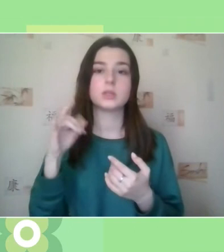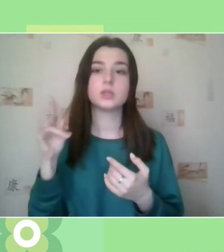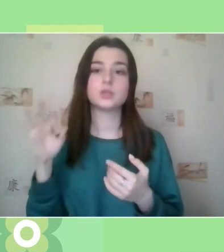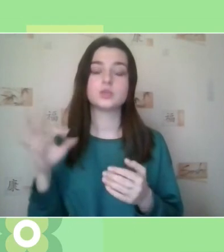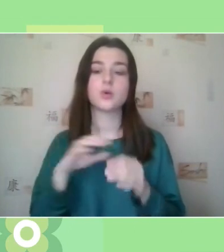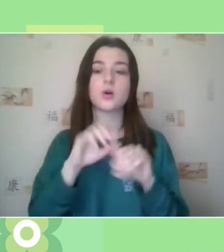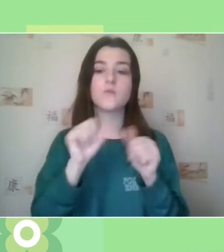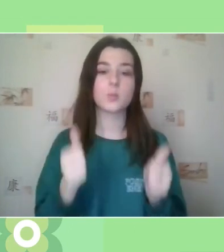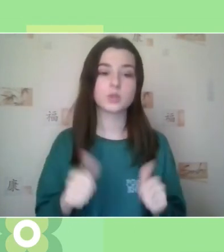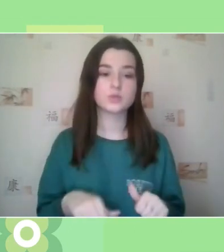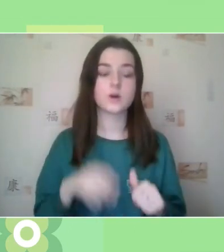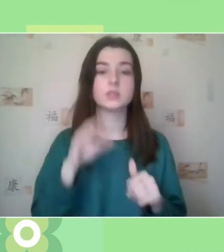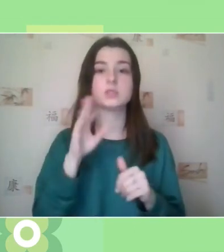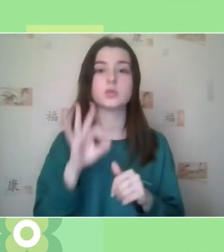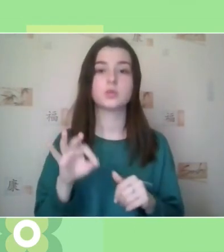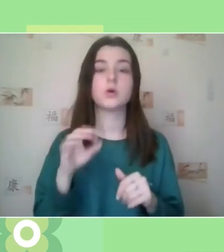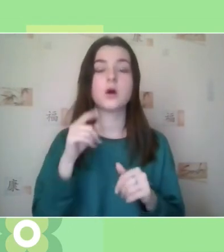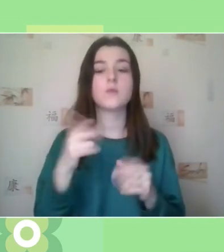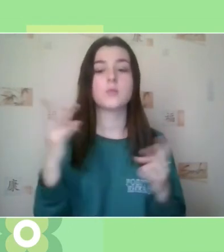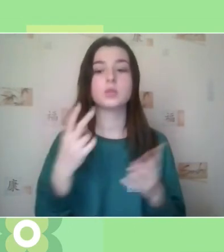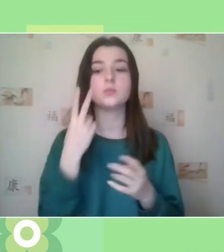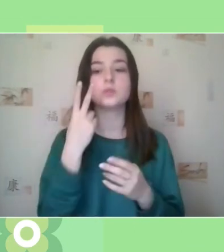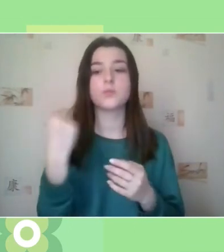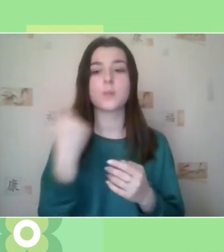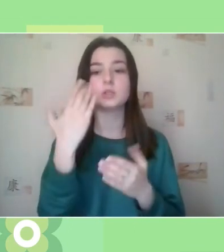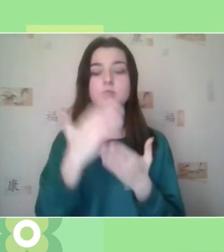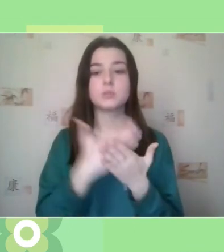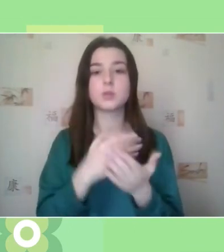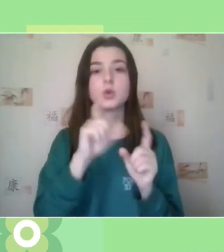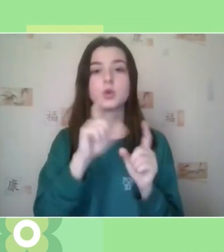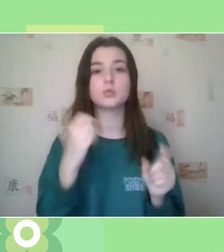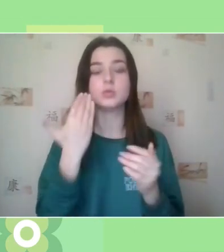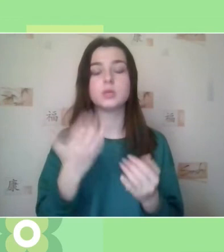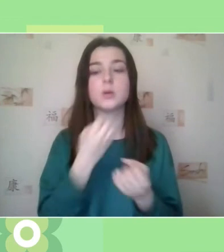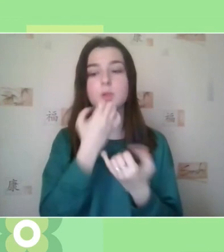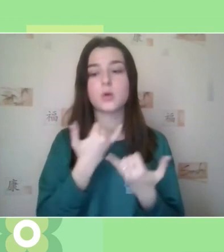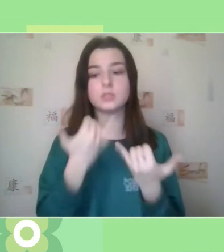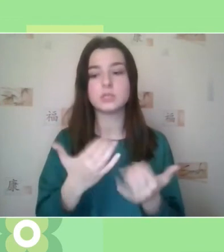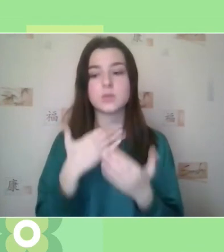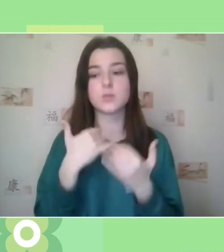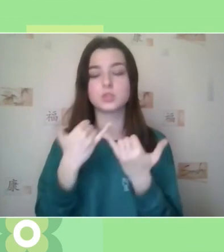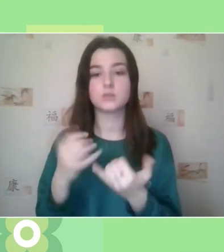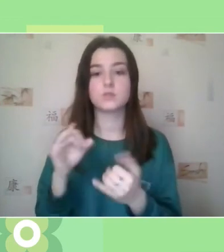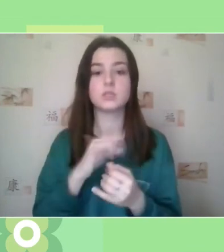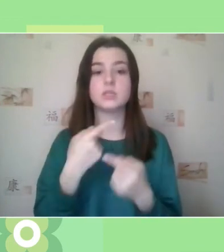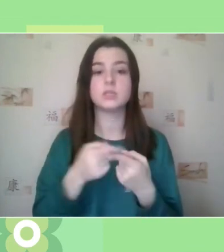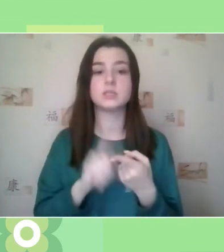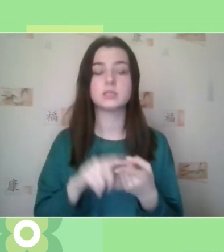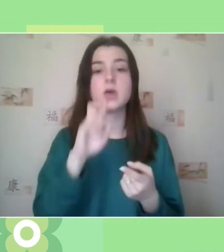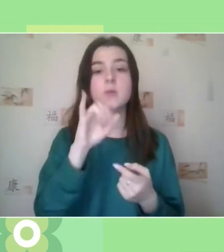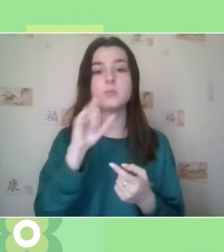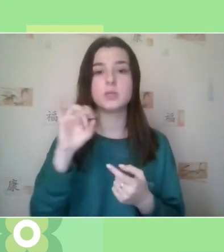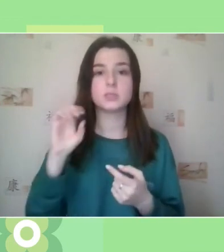з двома першими сегментами. Це люди, їхні благодійні пожертви, і це бізнес, їхні ресурси. Тому